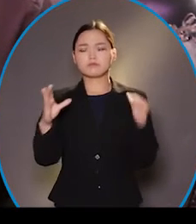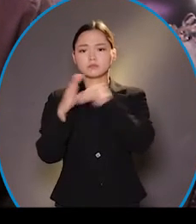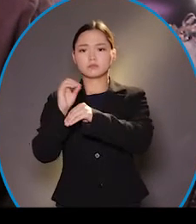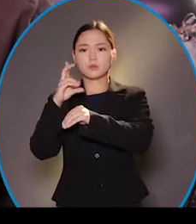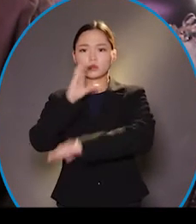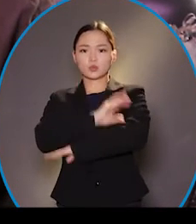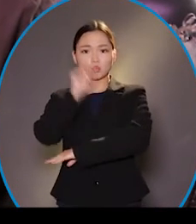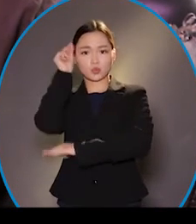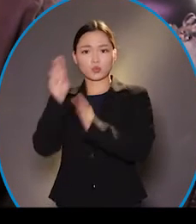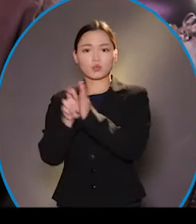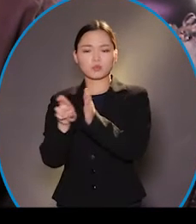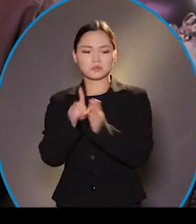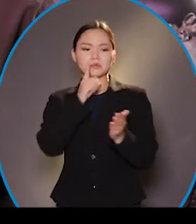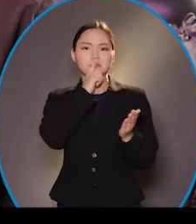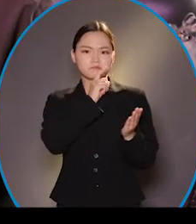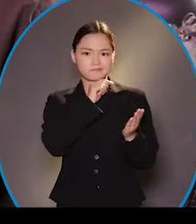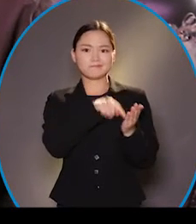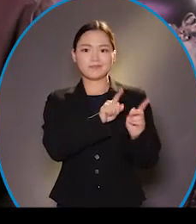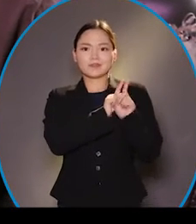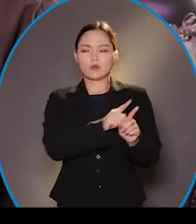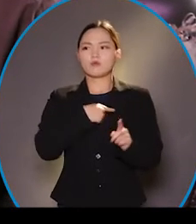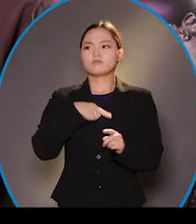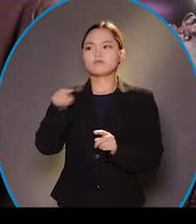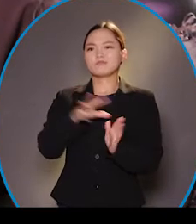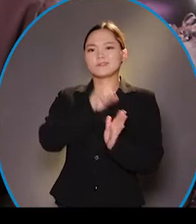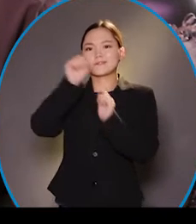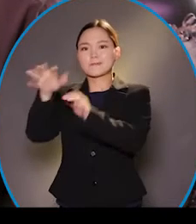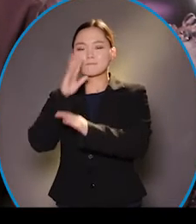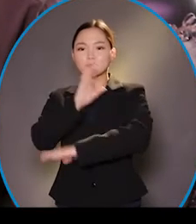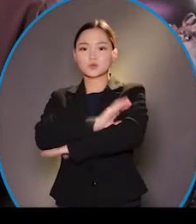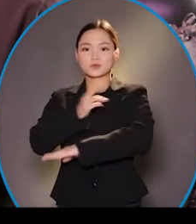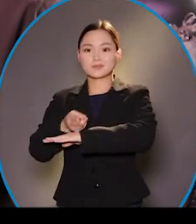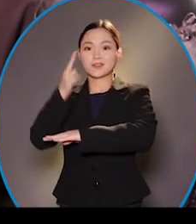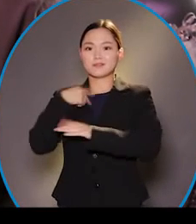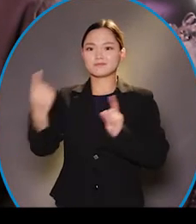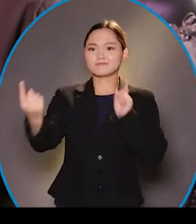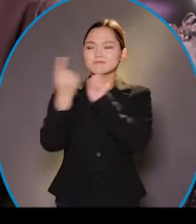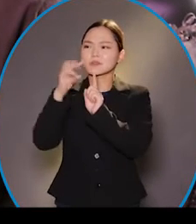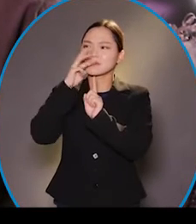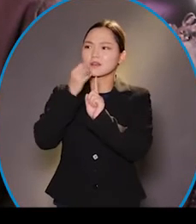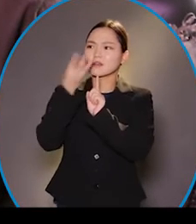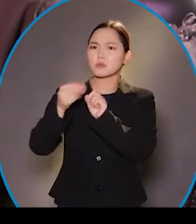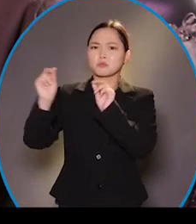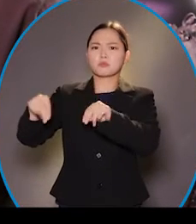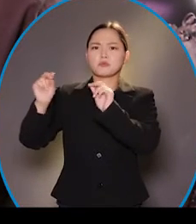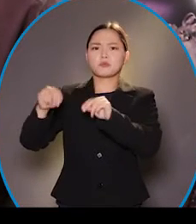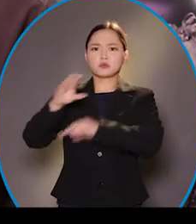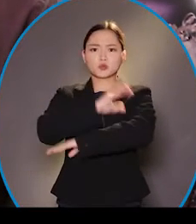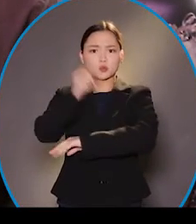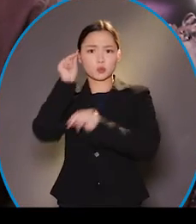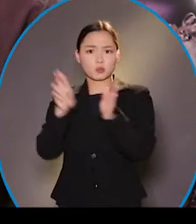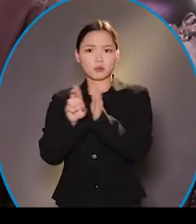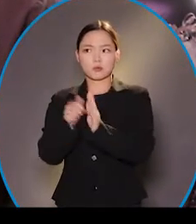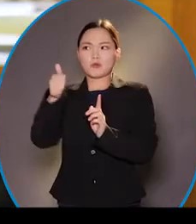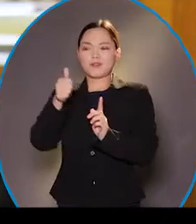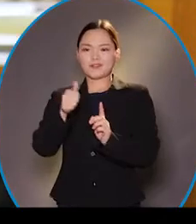сургууль. Тэрэн рүү н оруулын барийг гэж дээгүүр эрхлэгч мэрэгчлэлтэй уулзсан ч харин болно аваад ирэхээр тэгээд хоёр